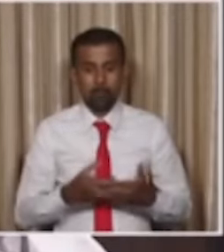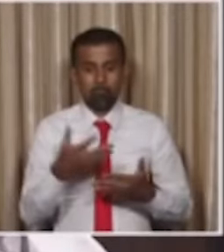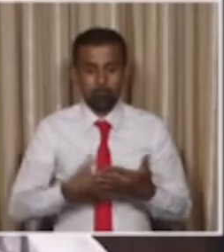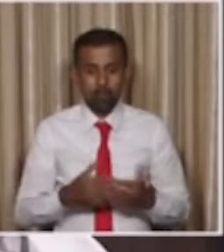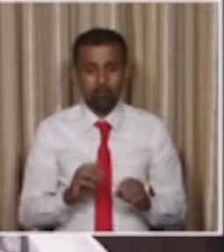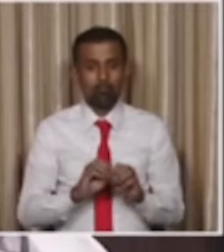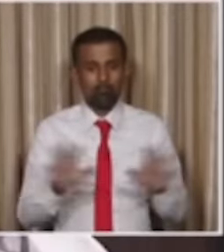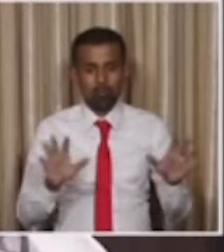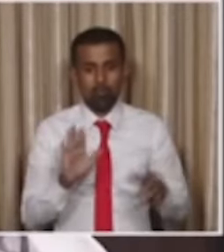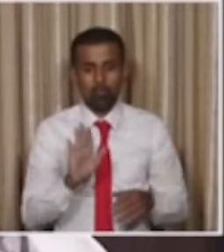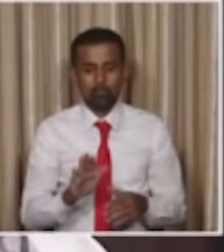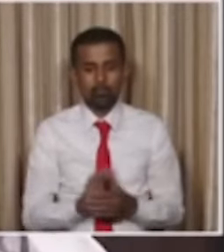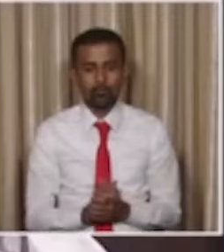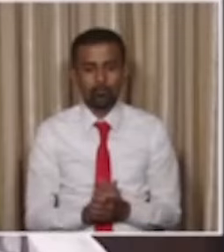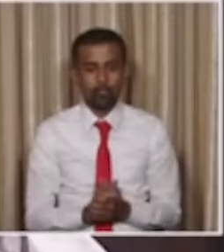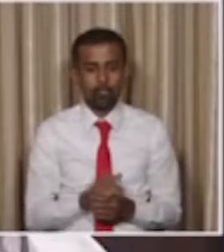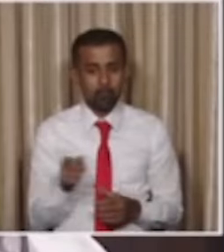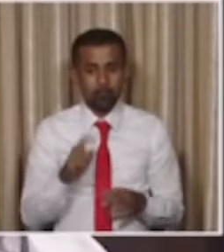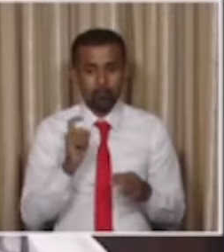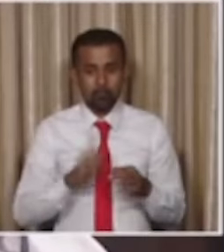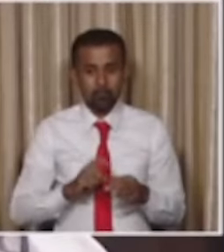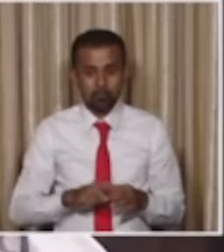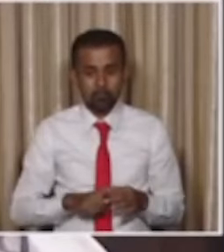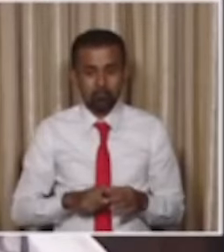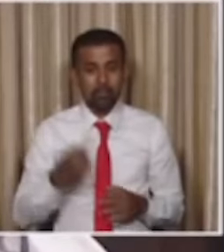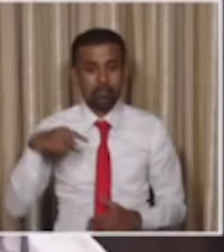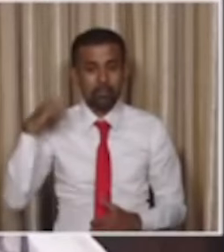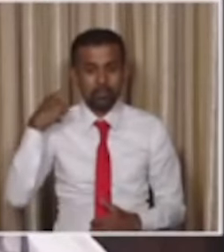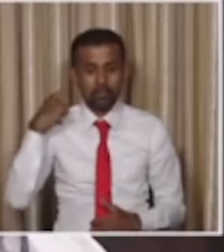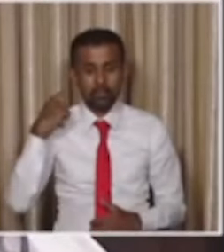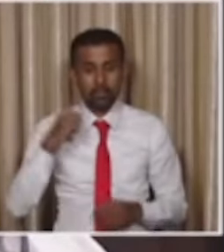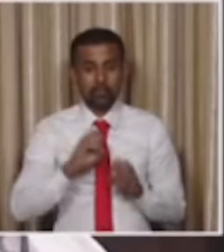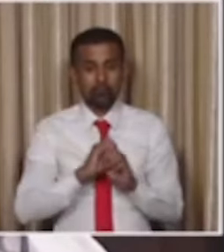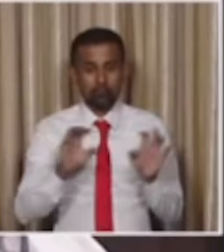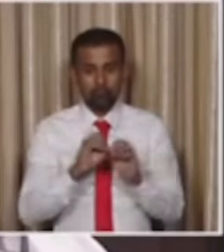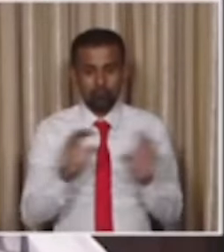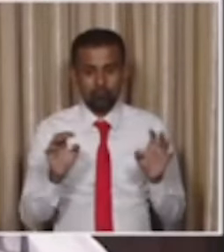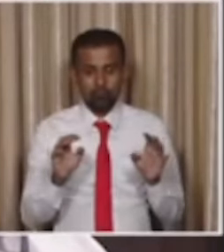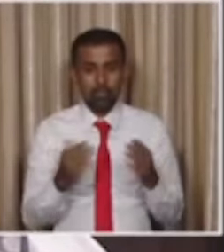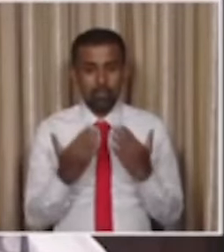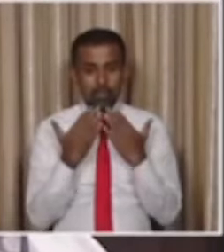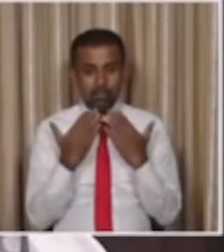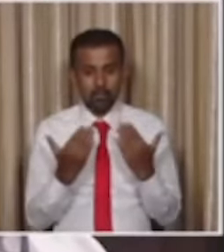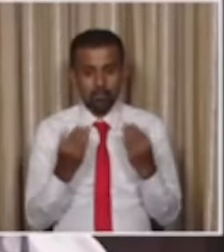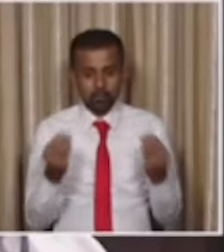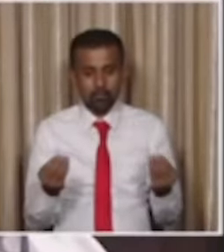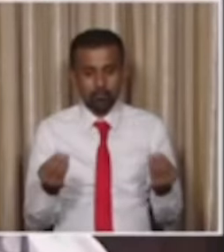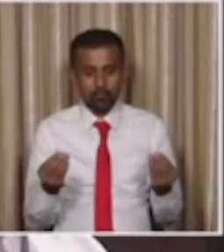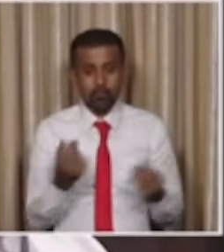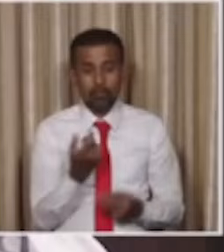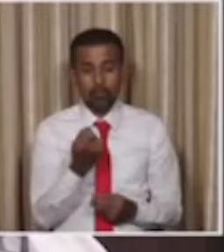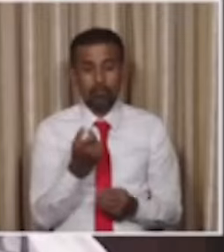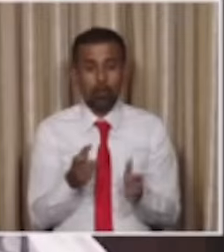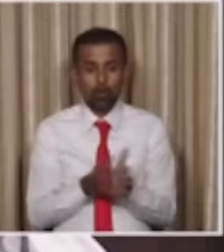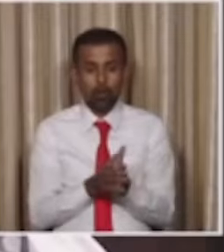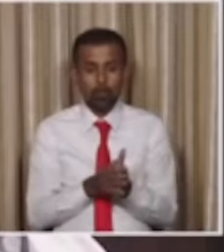යුතුව තියෙනවා. ඒ නිසා මේ ප්‍රශ්නය ගැන මේ ඊයේ ඉදිරිපත් කරපු වාර්තාවට අපි ස්තුතිවන්ත වෙනවා මුදල් කාරක